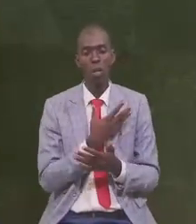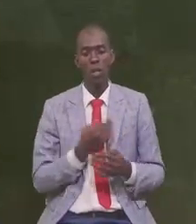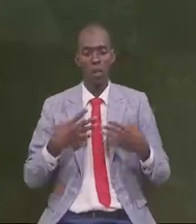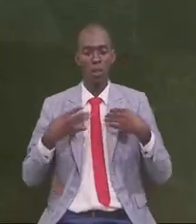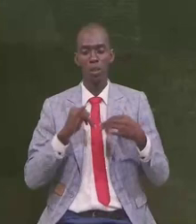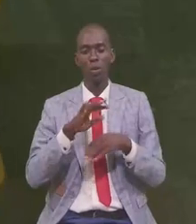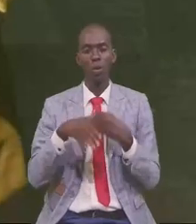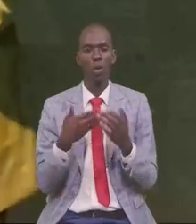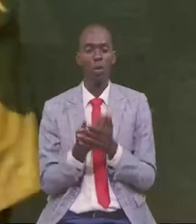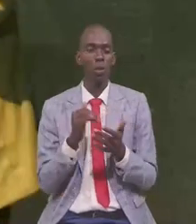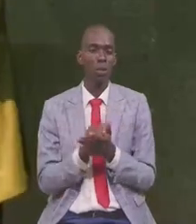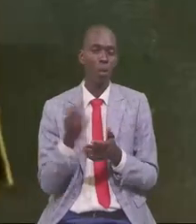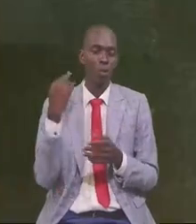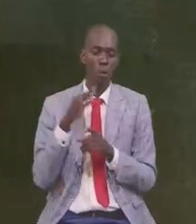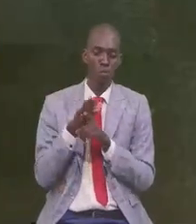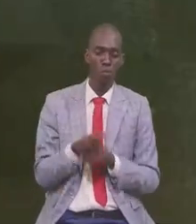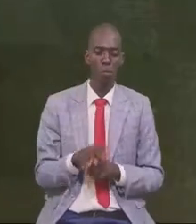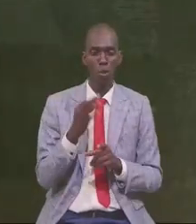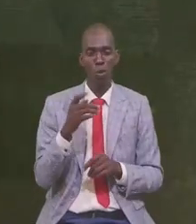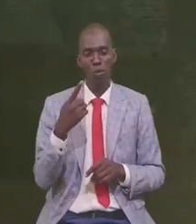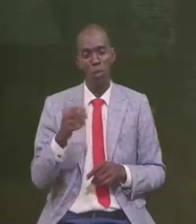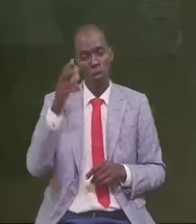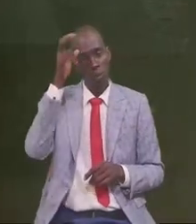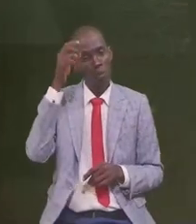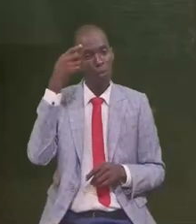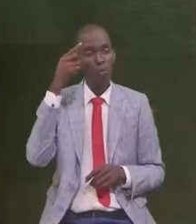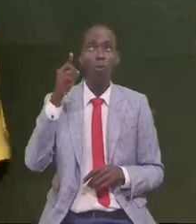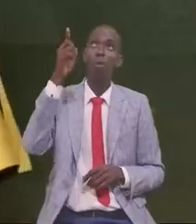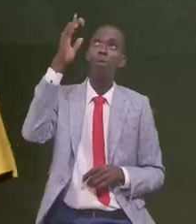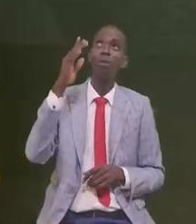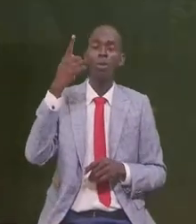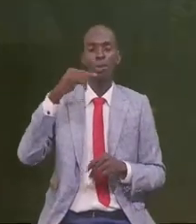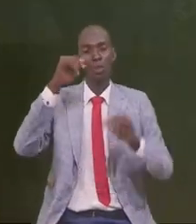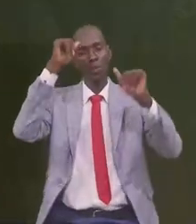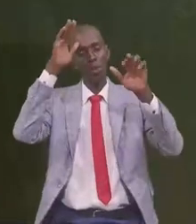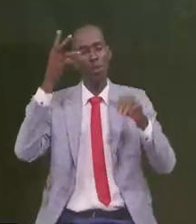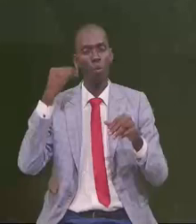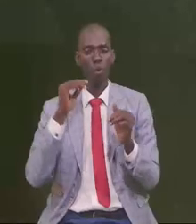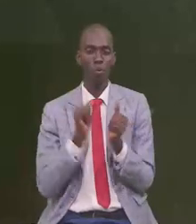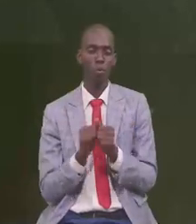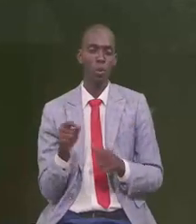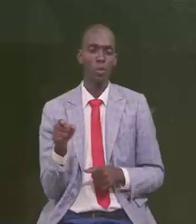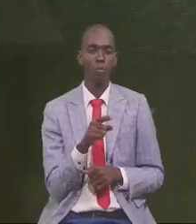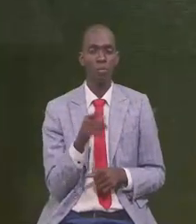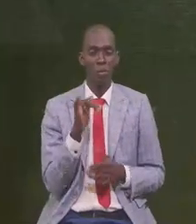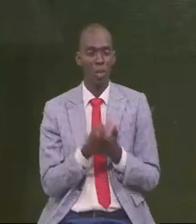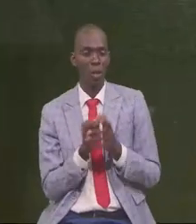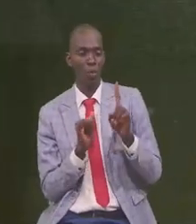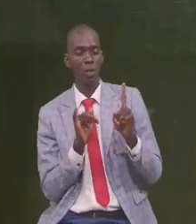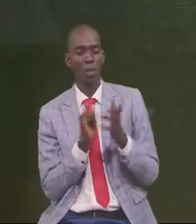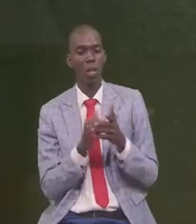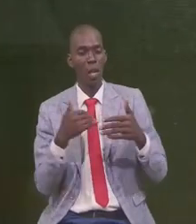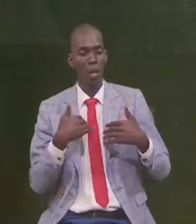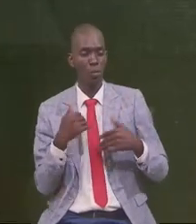du diable, car Dieu, le Père, était avec lui. Celui-là qui a l'autorité, qui a